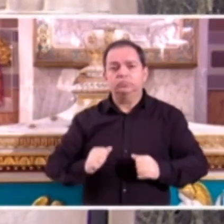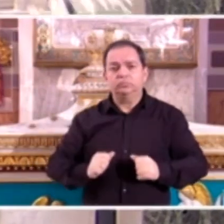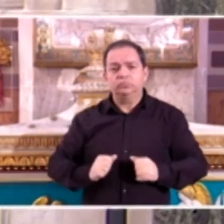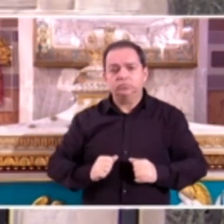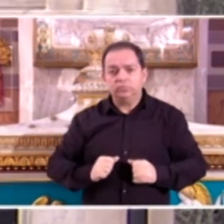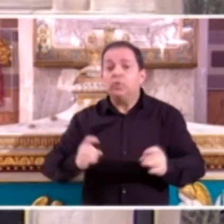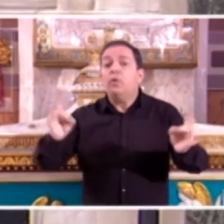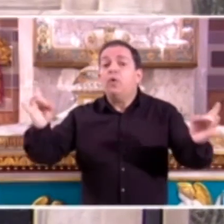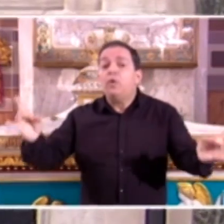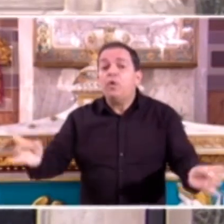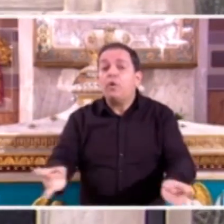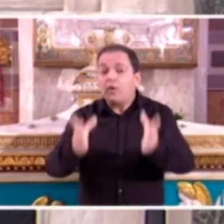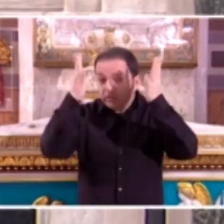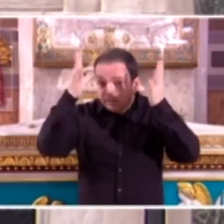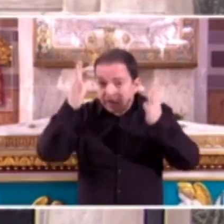σώματος εστί.